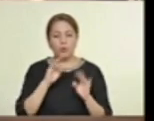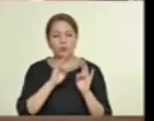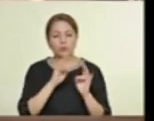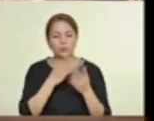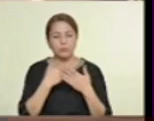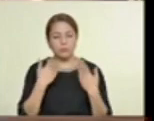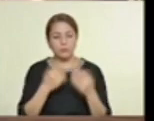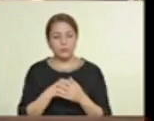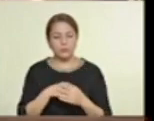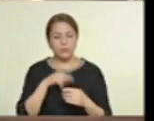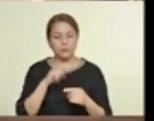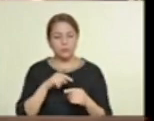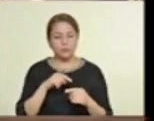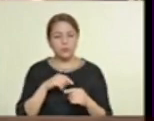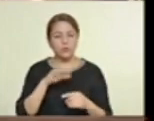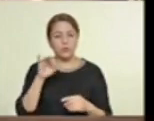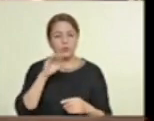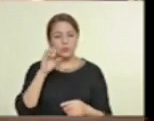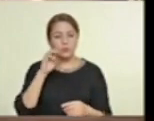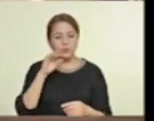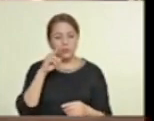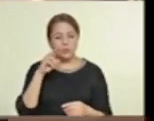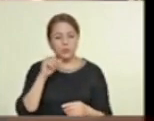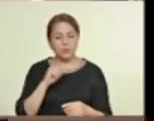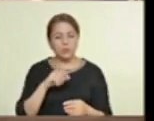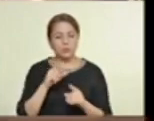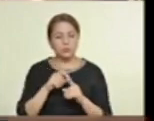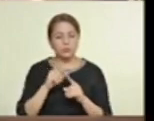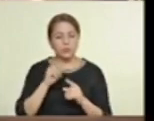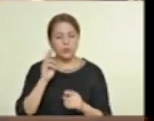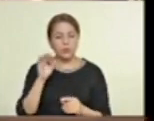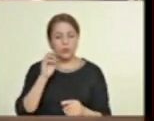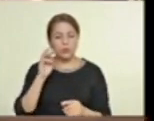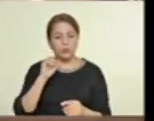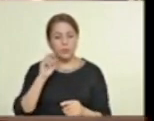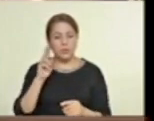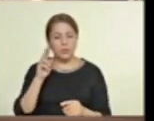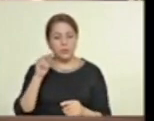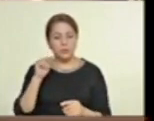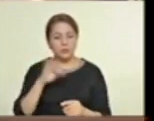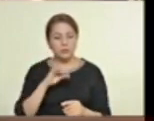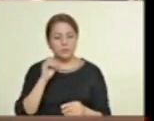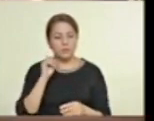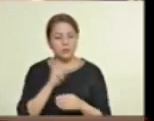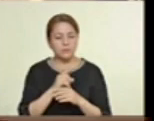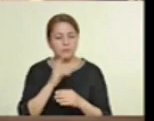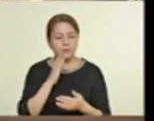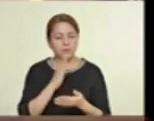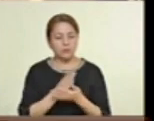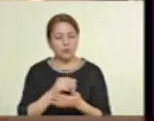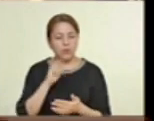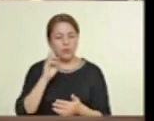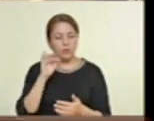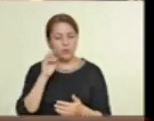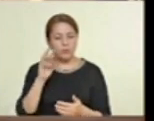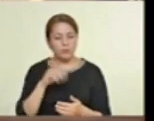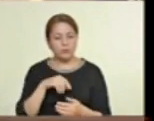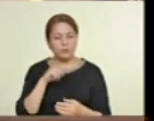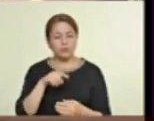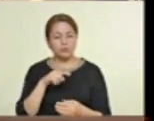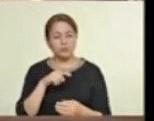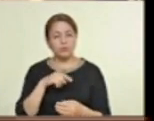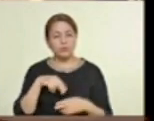ustida so'zi ko'makchi, ya'ni vazifadosh ko'makchi ekanligini bilasiz. Endi diqqat qiling.